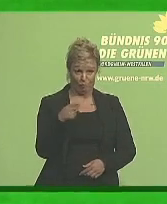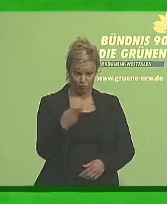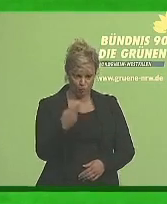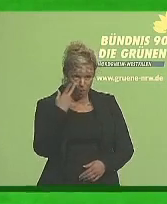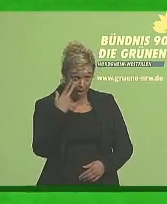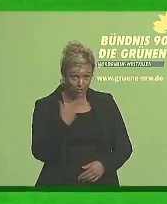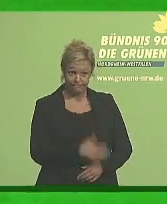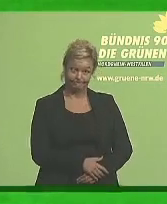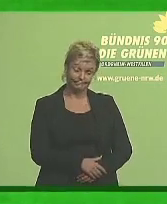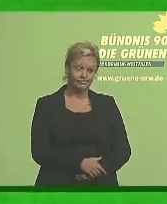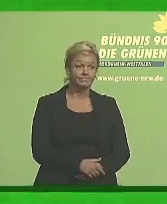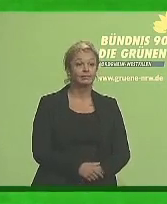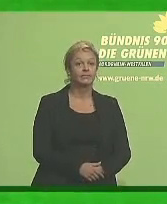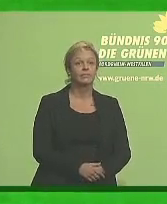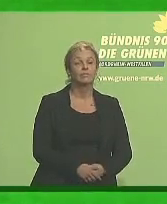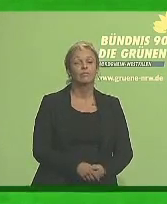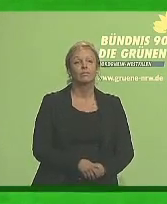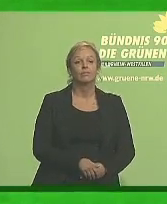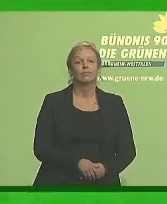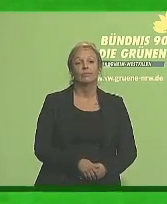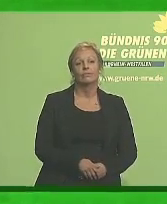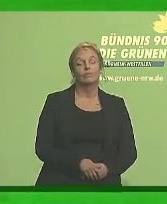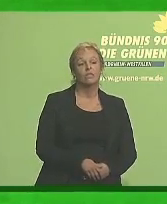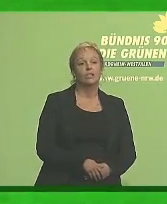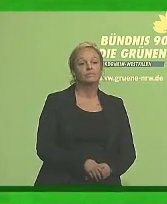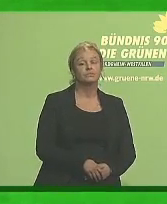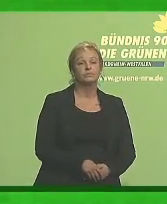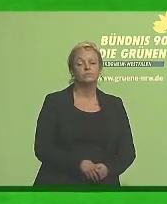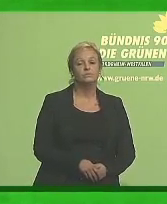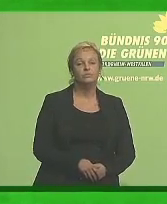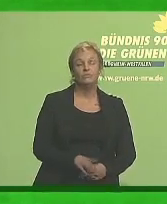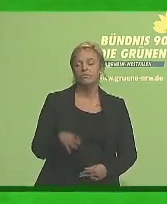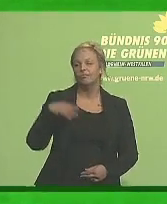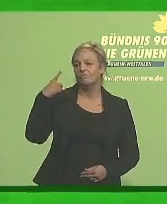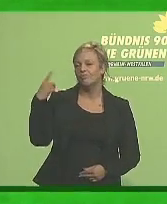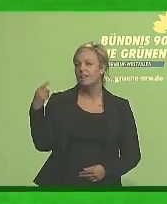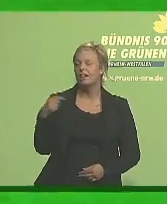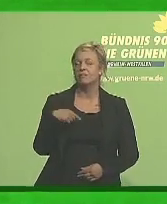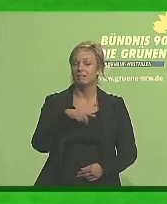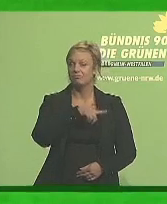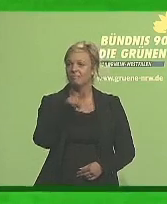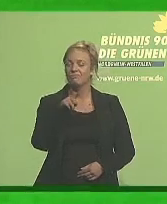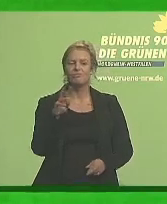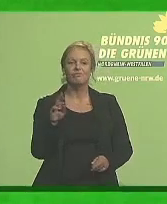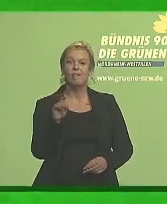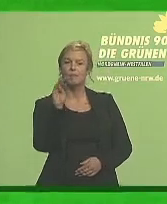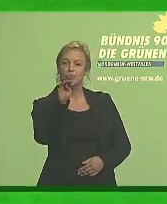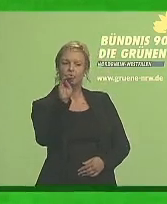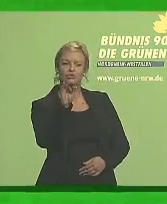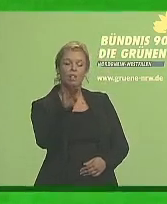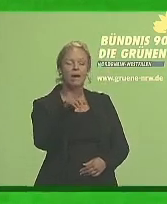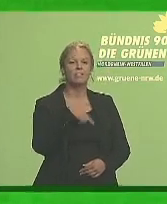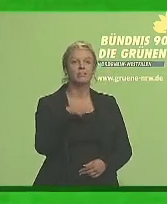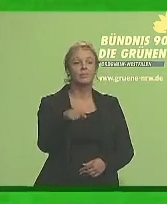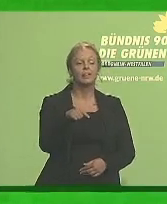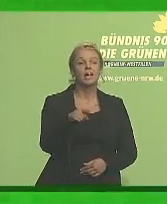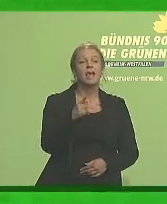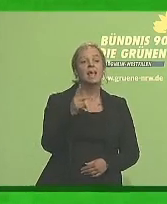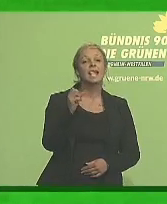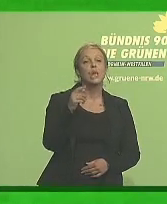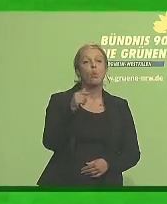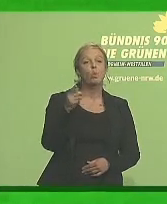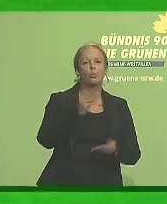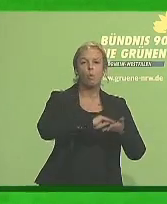wird. Wer auch immer euch in den nächsten Tagen erzählt, dass die Verlängerung des Kyoto-Protokolls